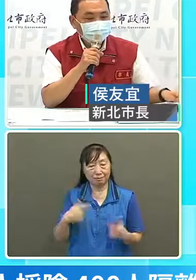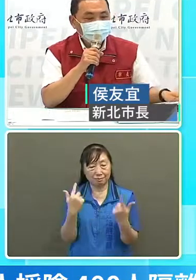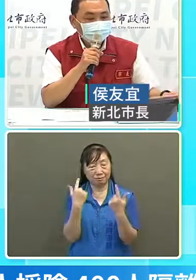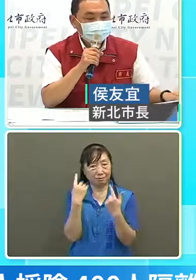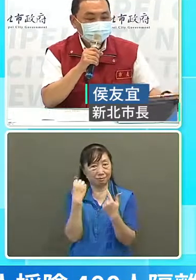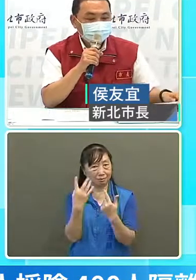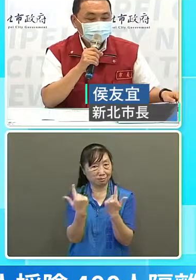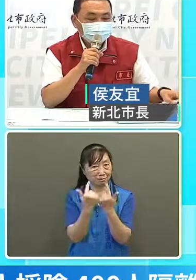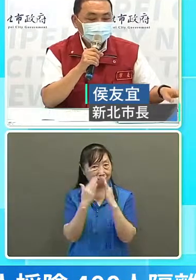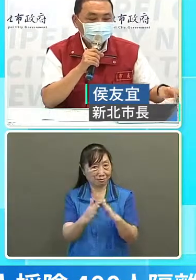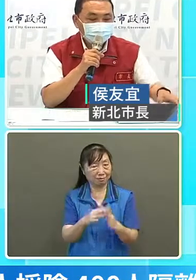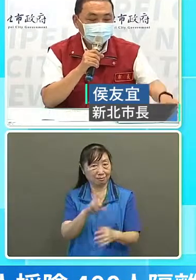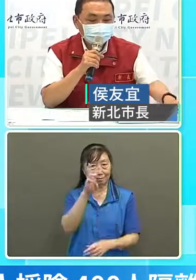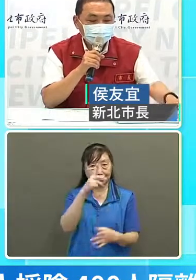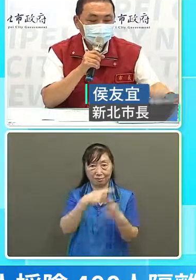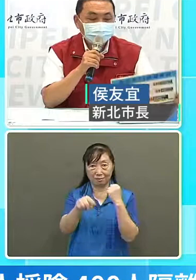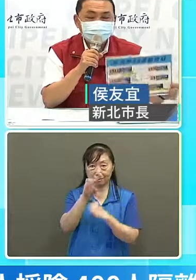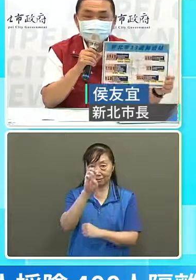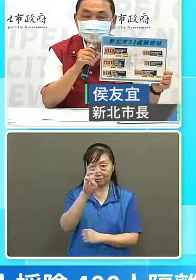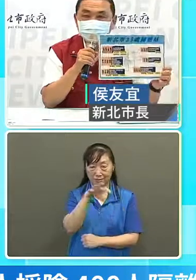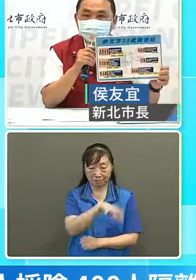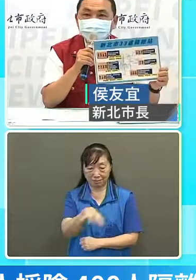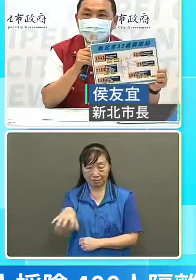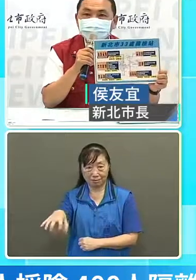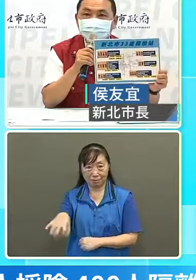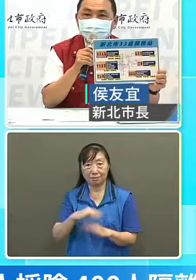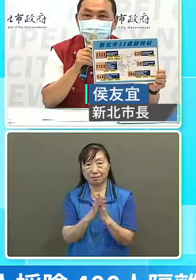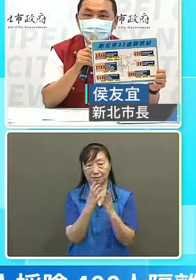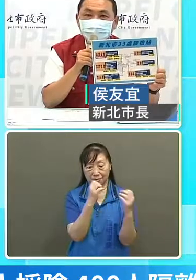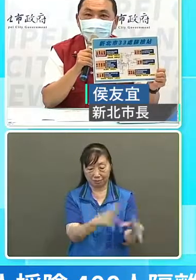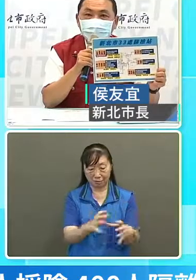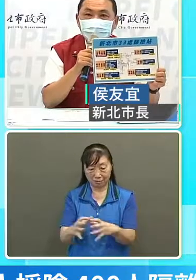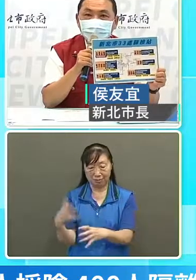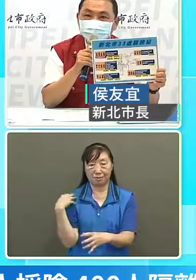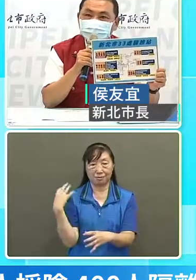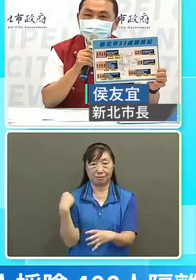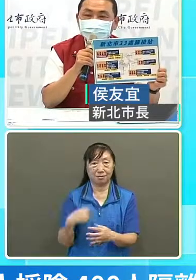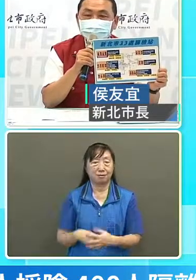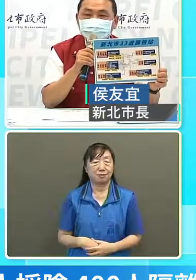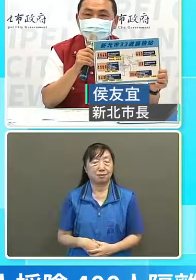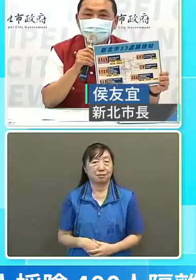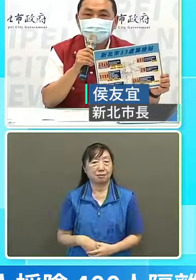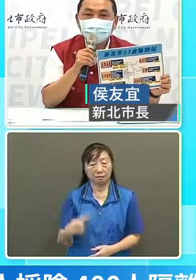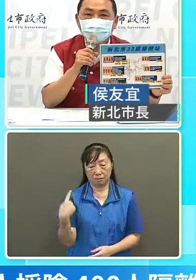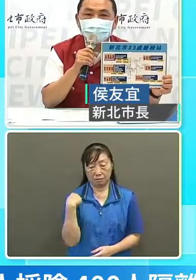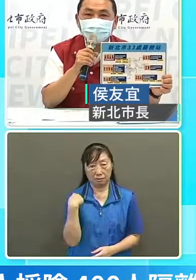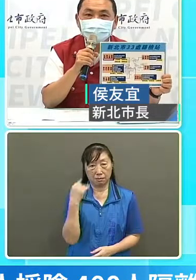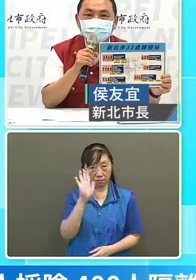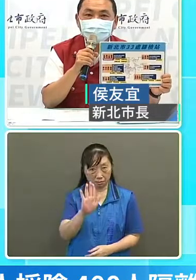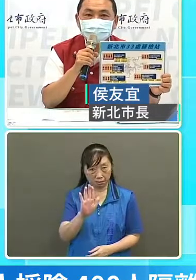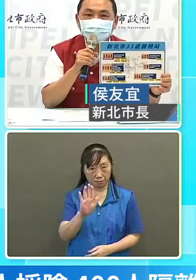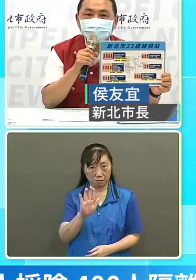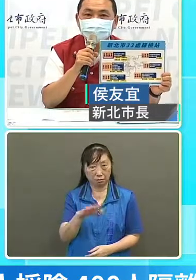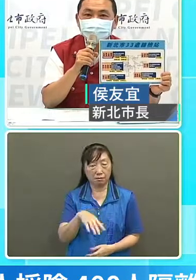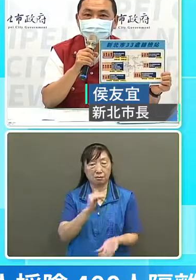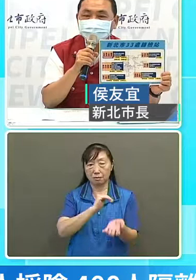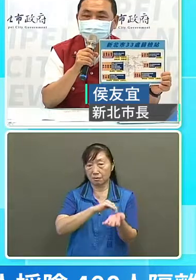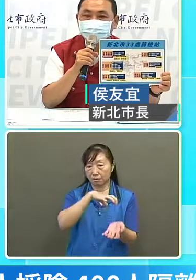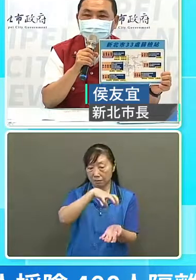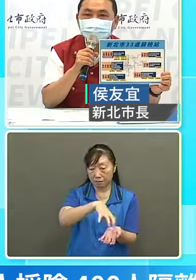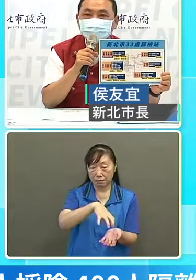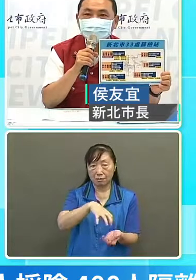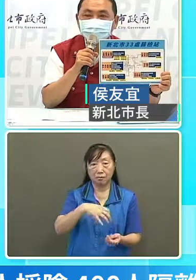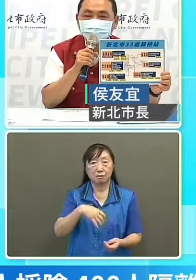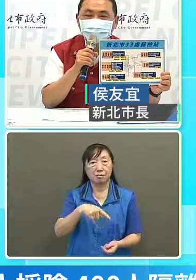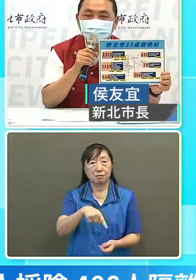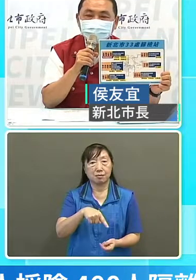的33处的筛检站都依然存在。而且我昨天特别把医疗验所的所有